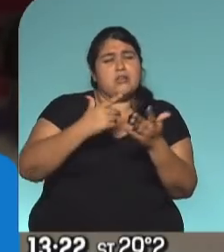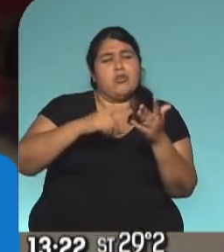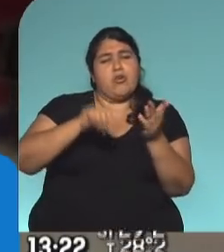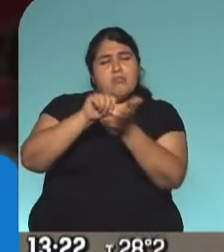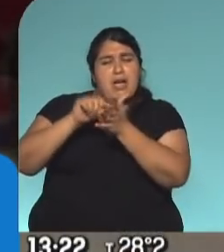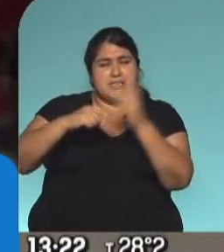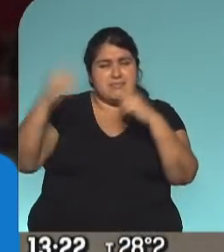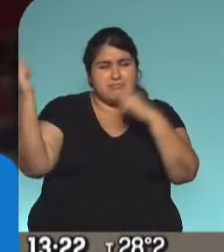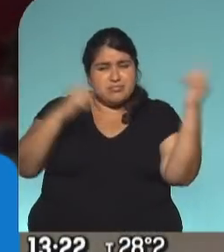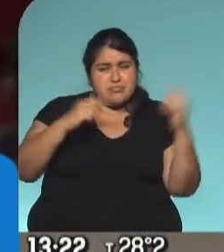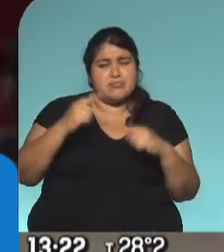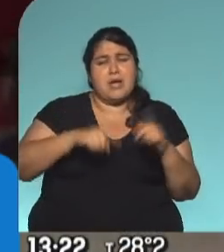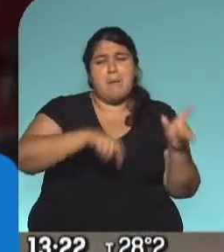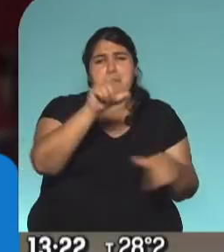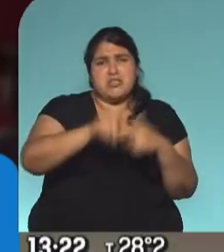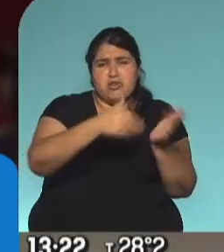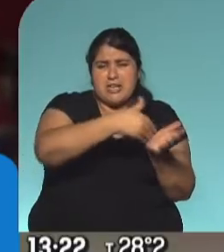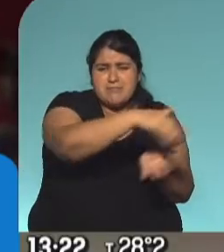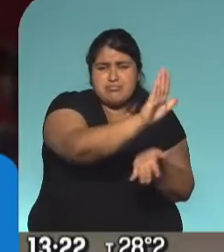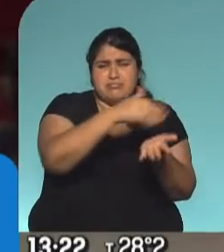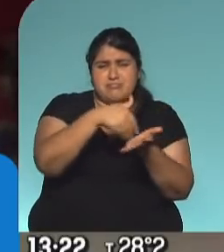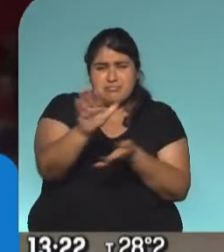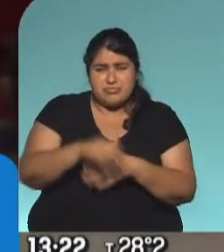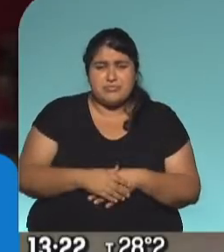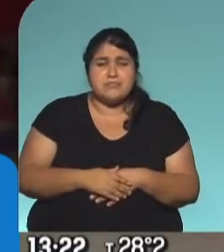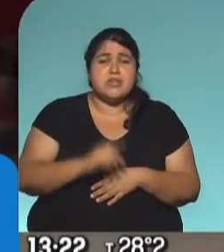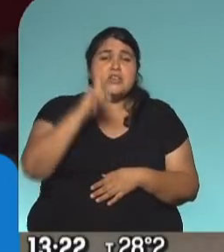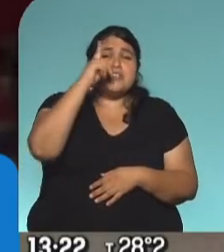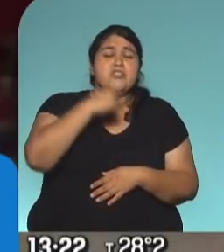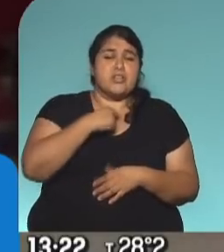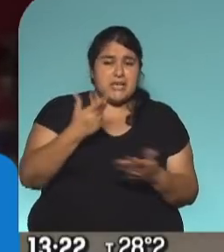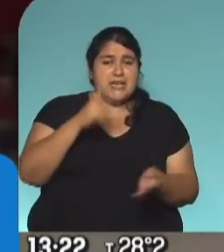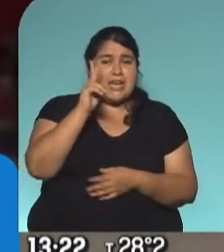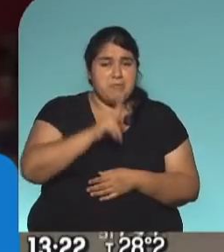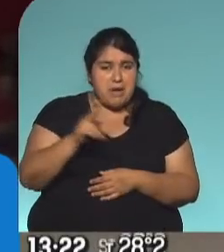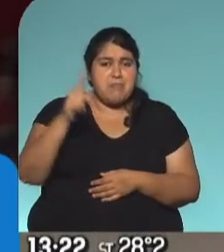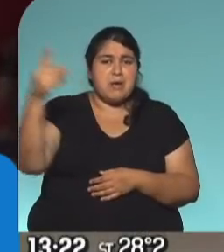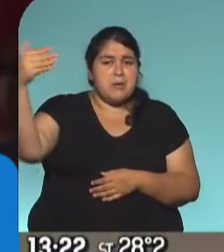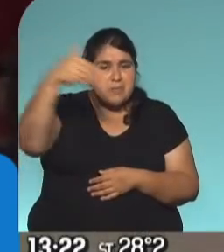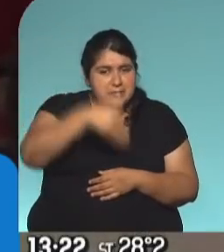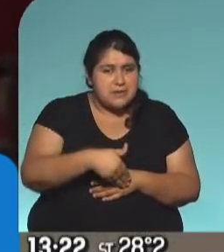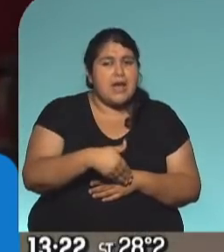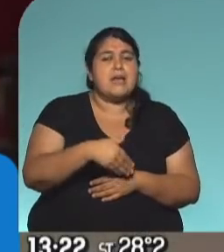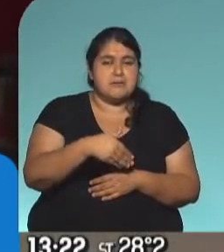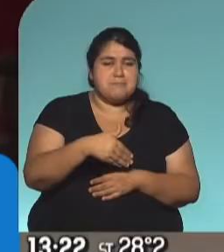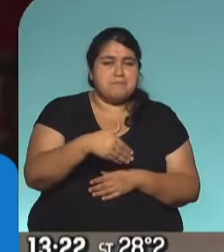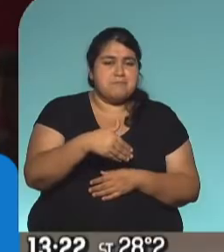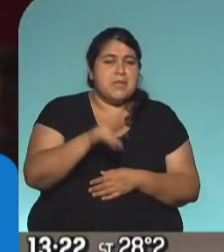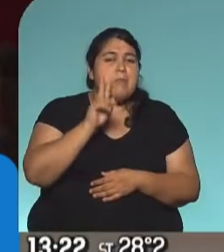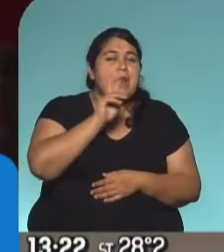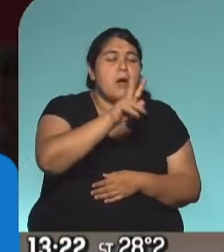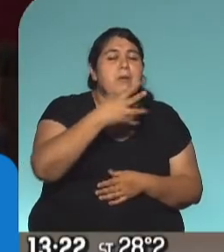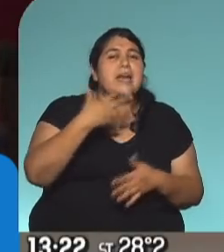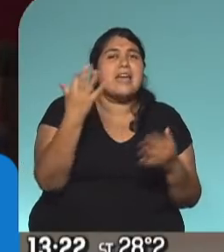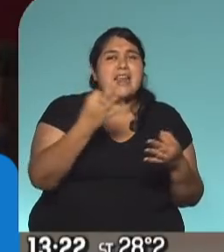واللي تهجروا، فإن شاء الله حيجي البابا ويشوف الواقع اللي موجود هسه